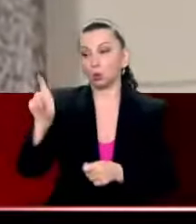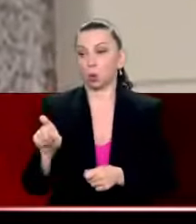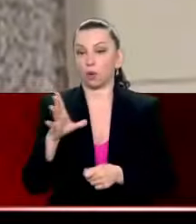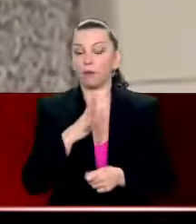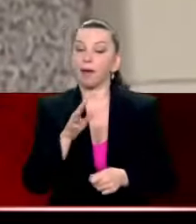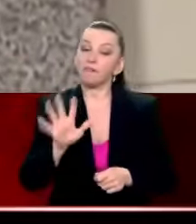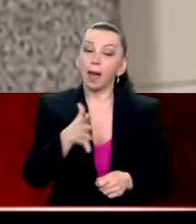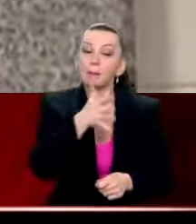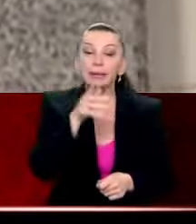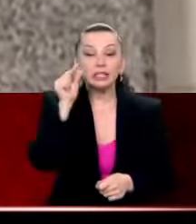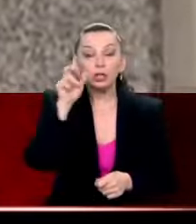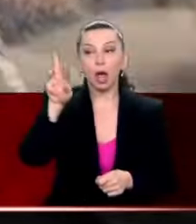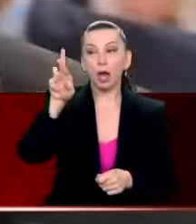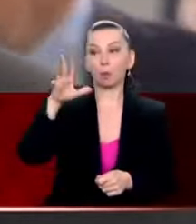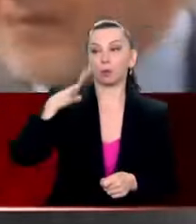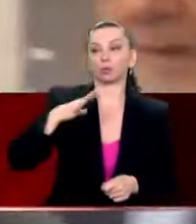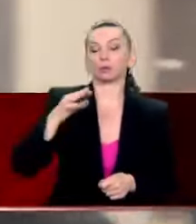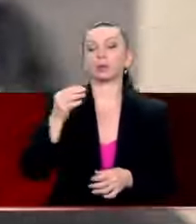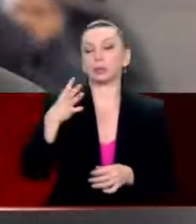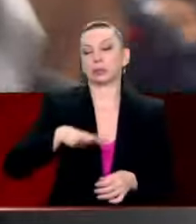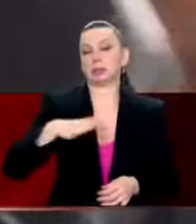veya bilirkişi raporu istemesi bekleniyor.